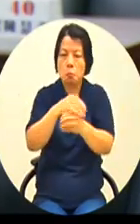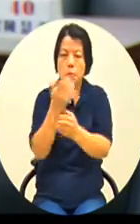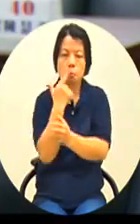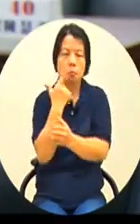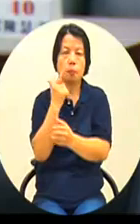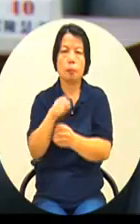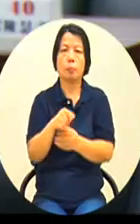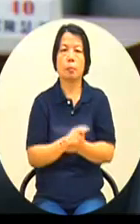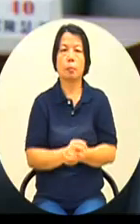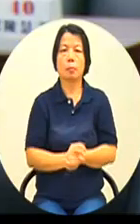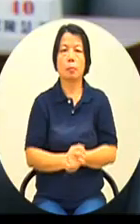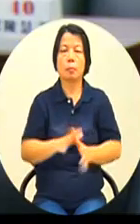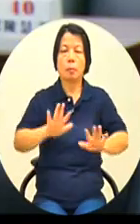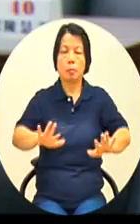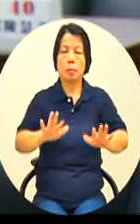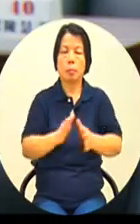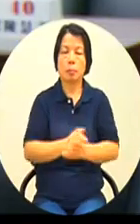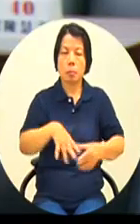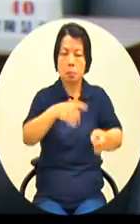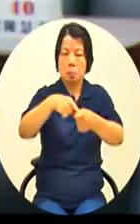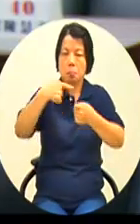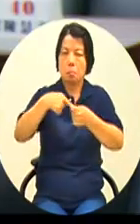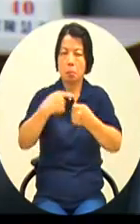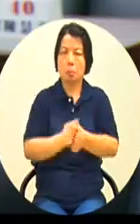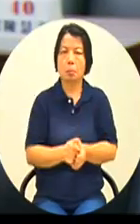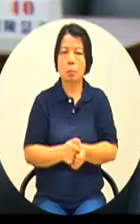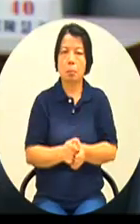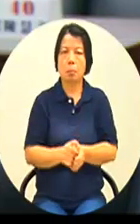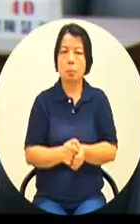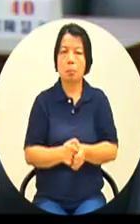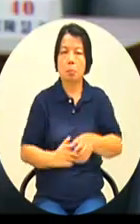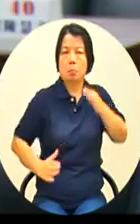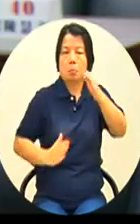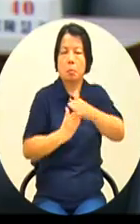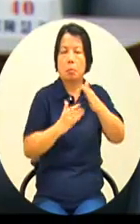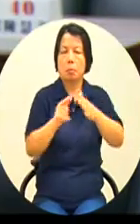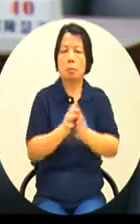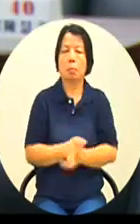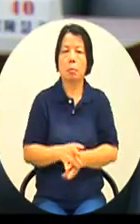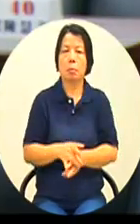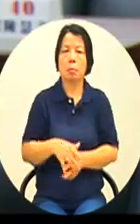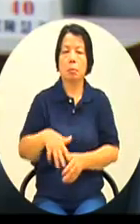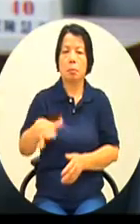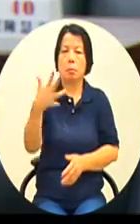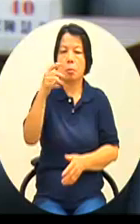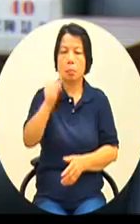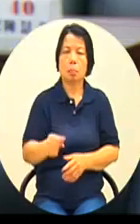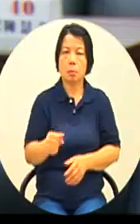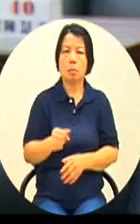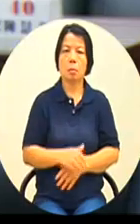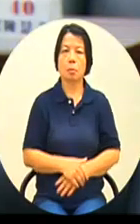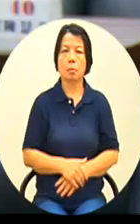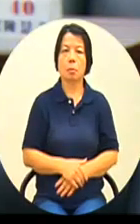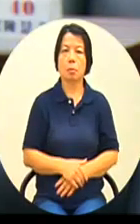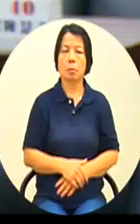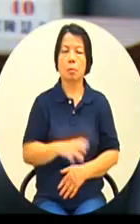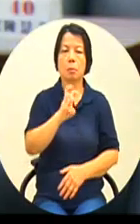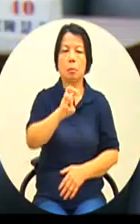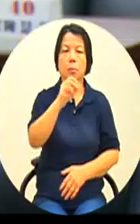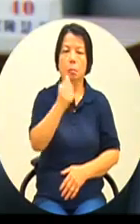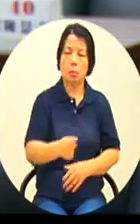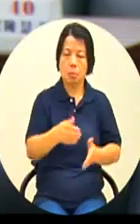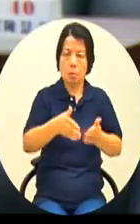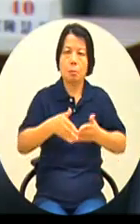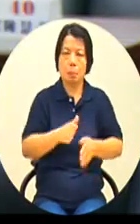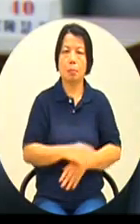悬，希望产值会当达到，莫讲咱700、800亿啦，无嘛30亿，